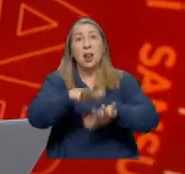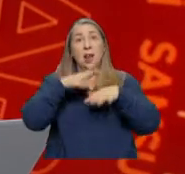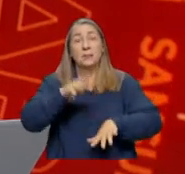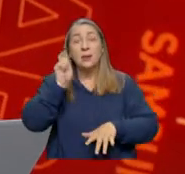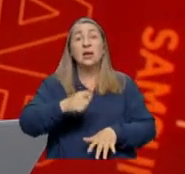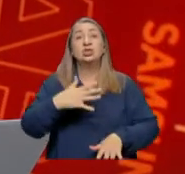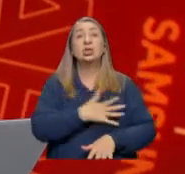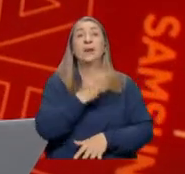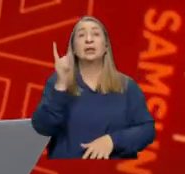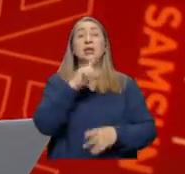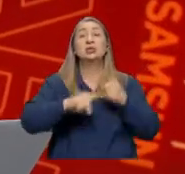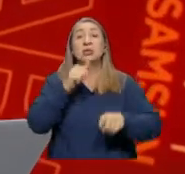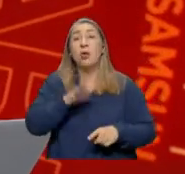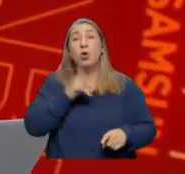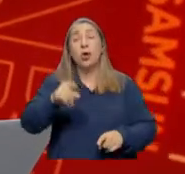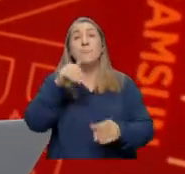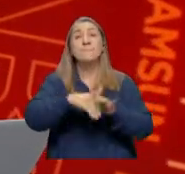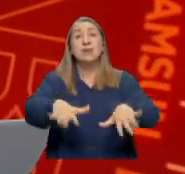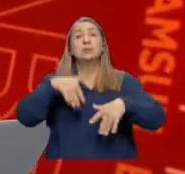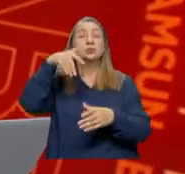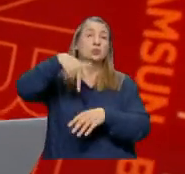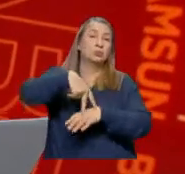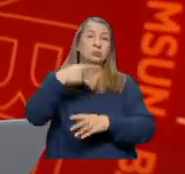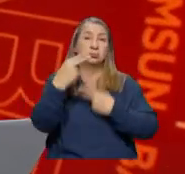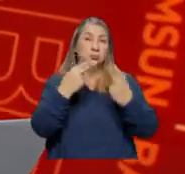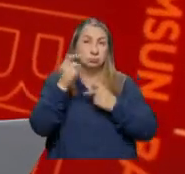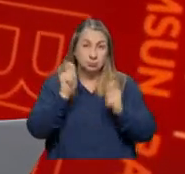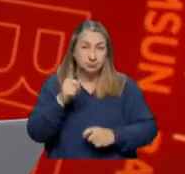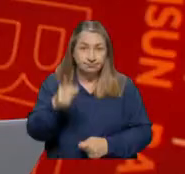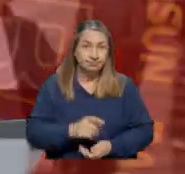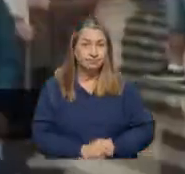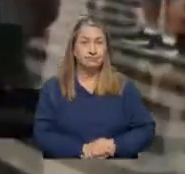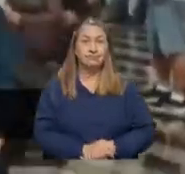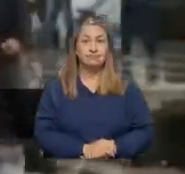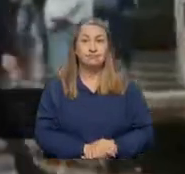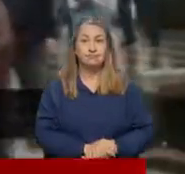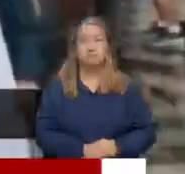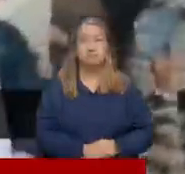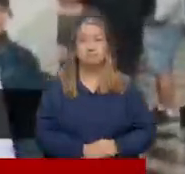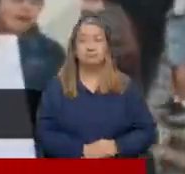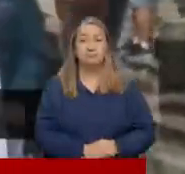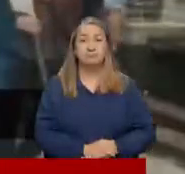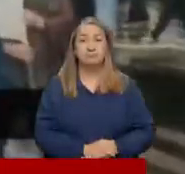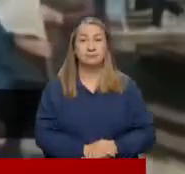yaparken CHP lideri Kılıçdaroğlu da meclis kürsüsünden ses verdi Allah